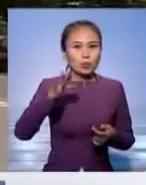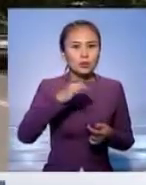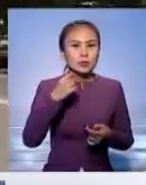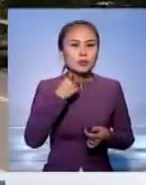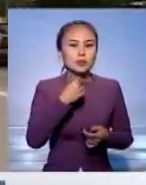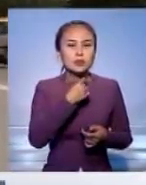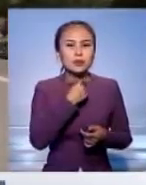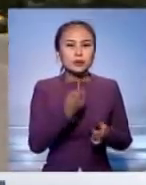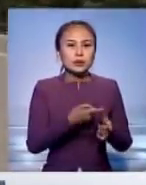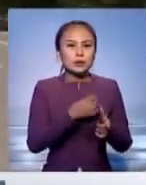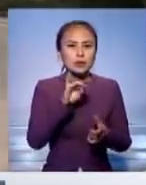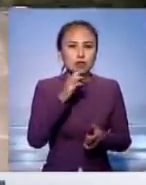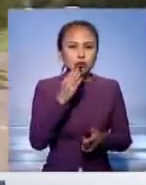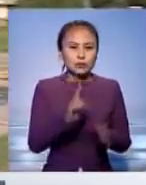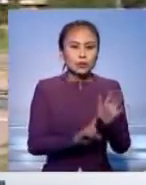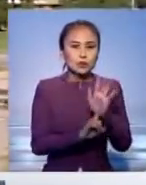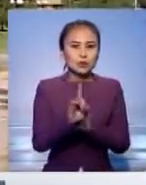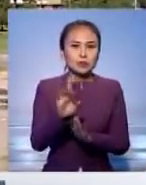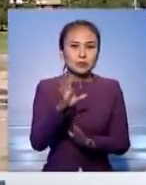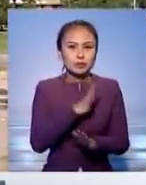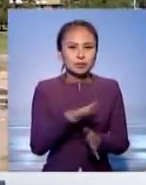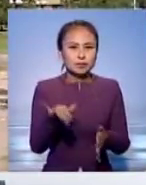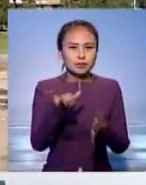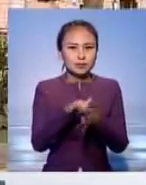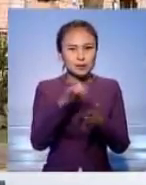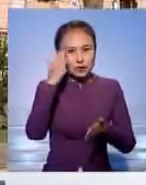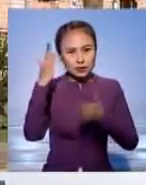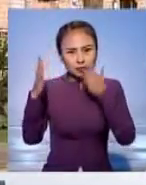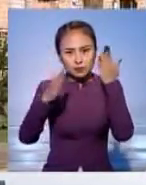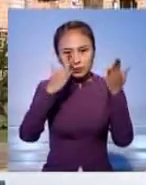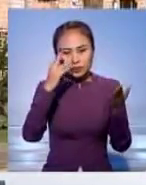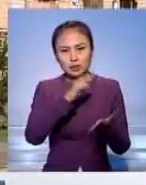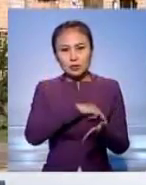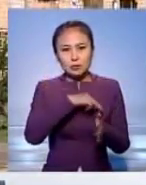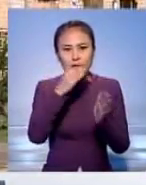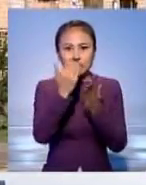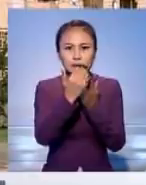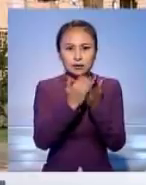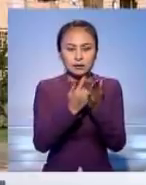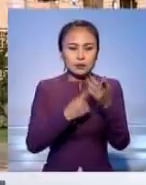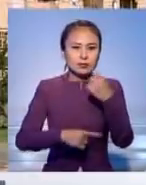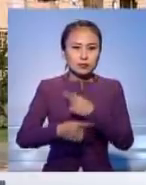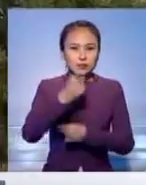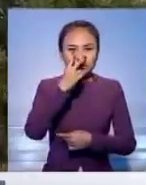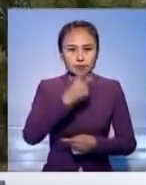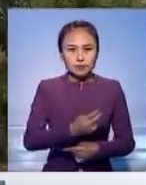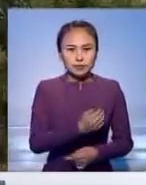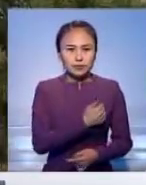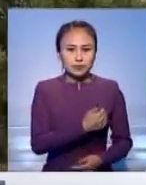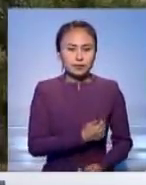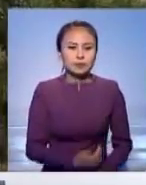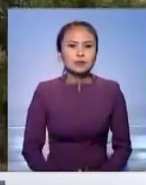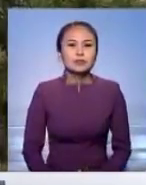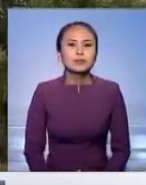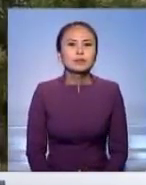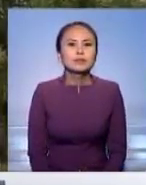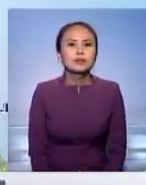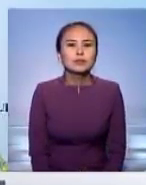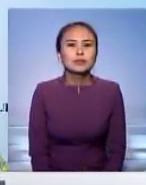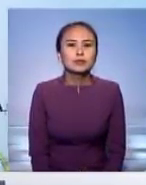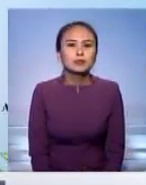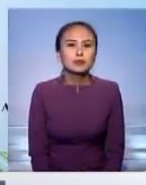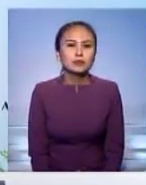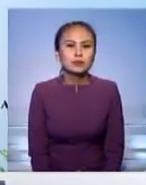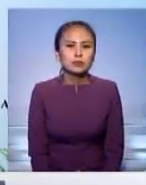әкімдігі Талдықорғандағы ықшам аудандарда орналасқан көңіл көтеру орындарының жұмыс кестесін қайта қарастырмақ ниетте.